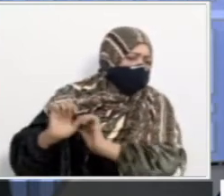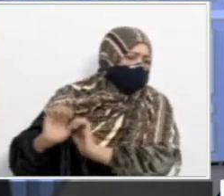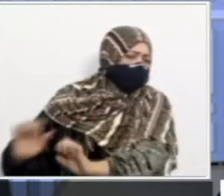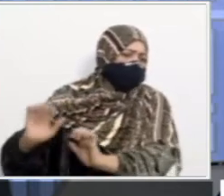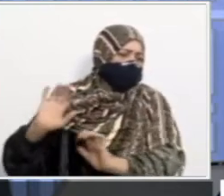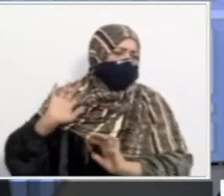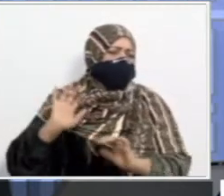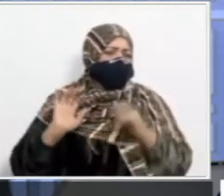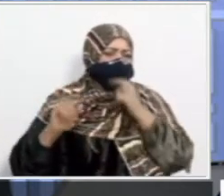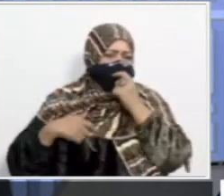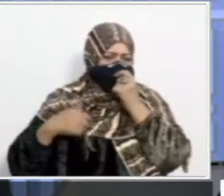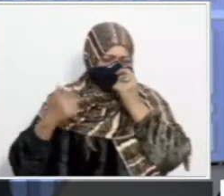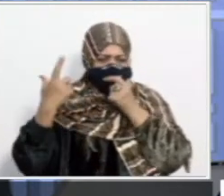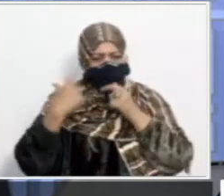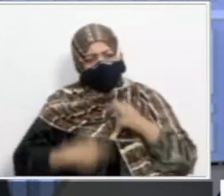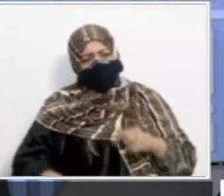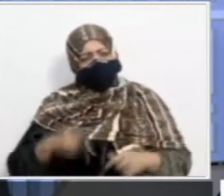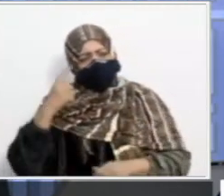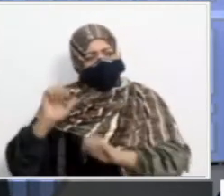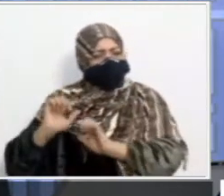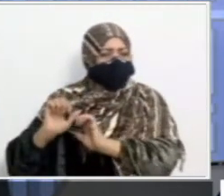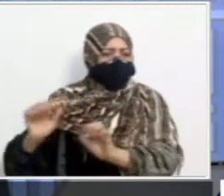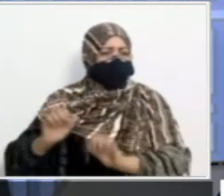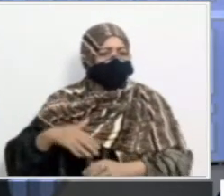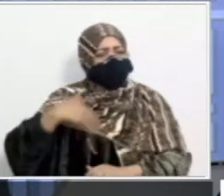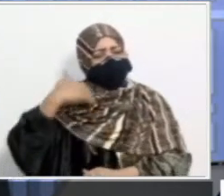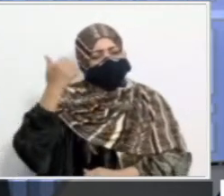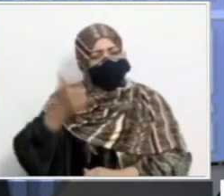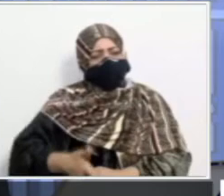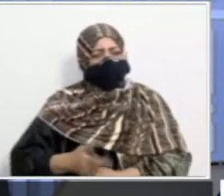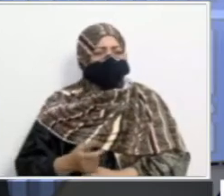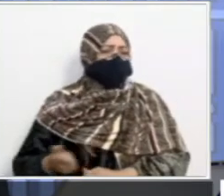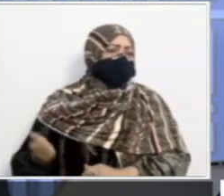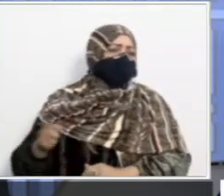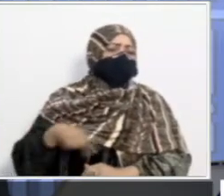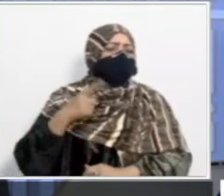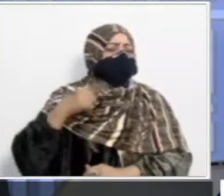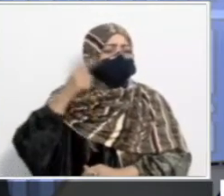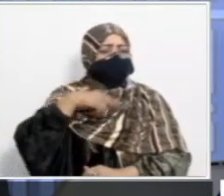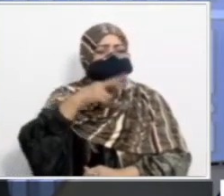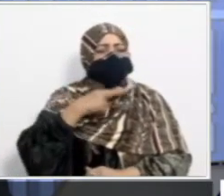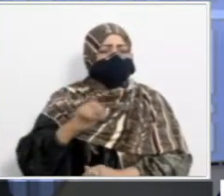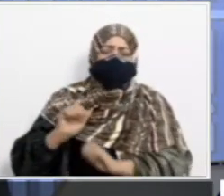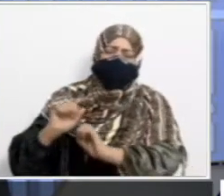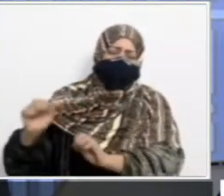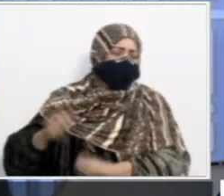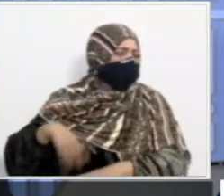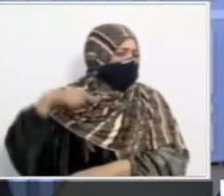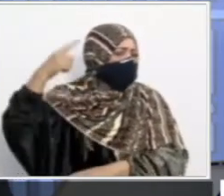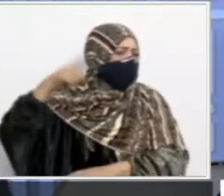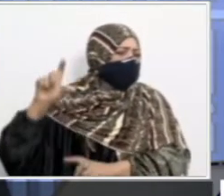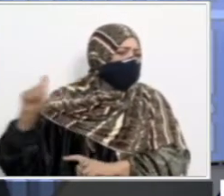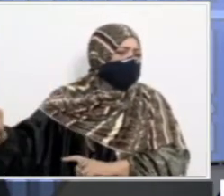التي بعدها. وعلاج الوسواس كما ذكرنا أعرضي عنه، ما تفكريش فيه، واشغلي نفسك بأي شاغل،